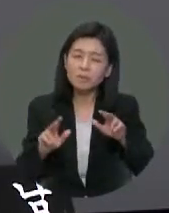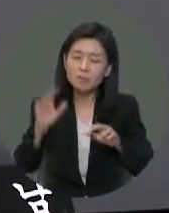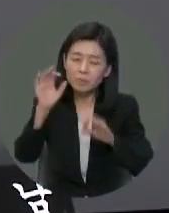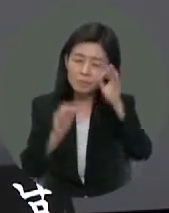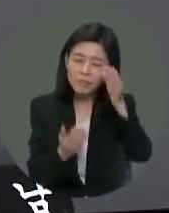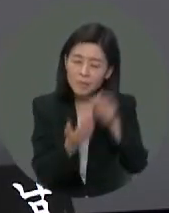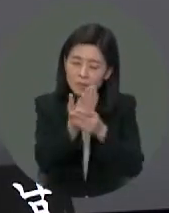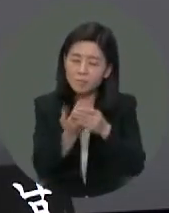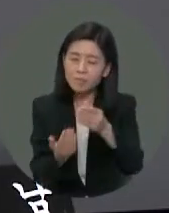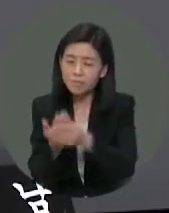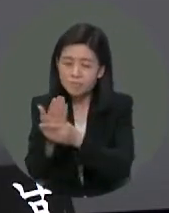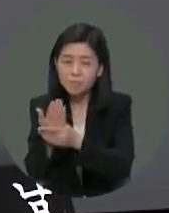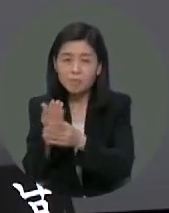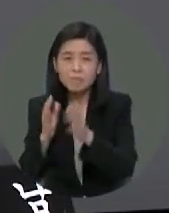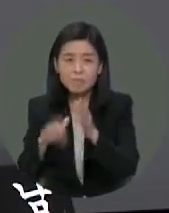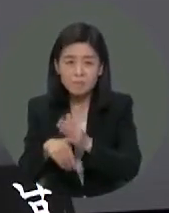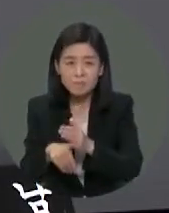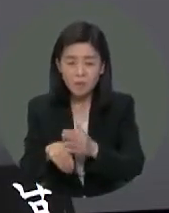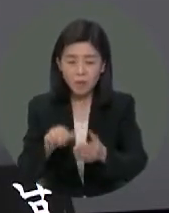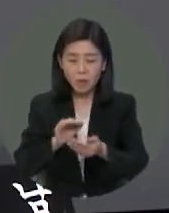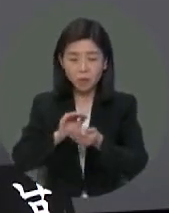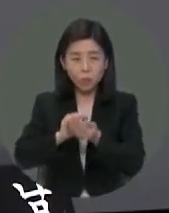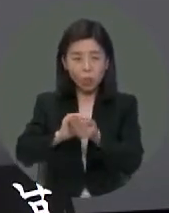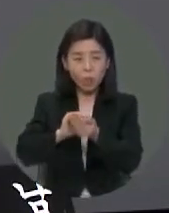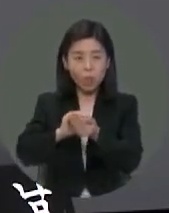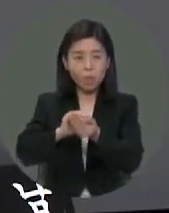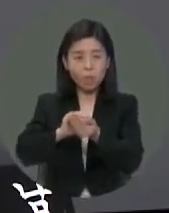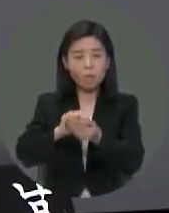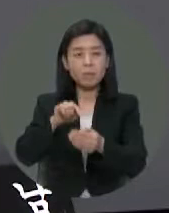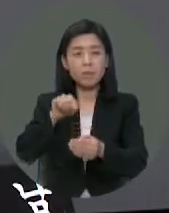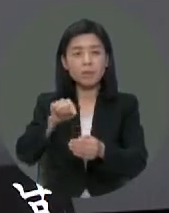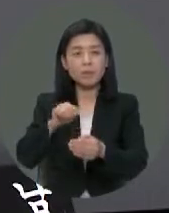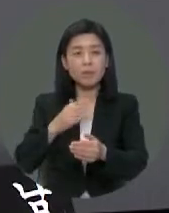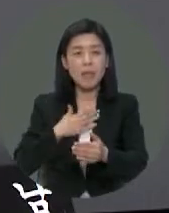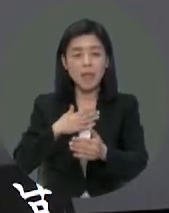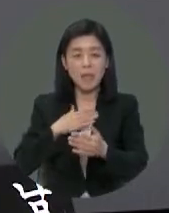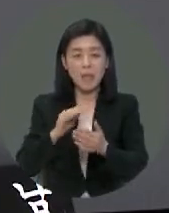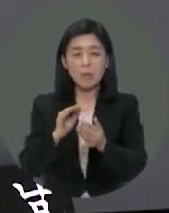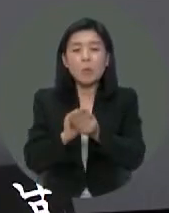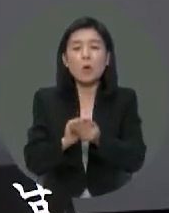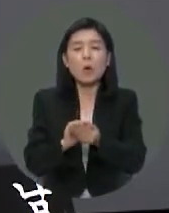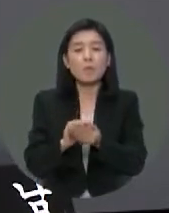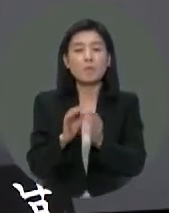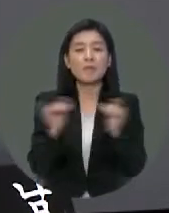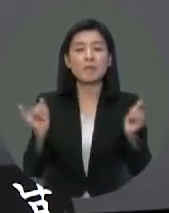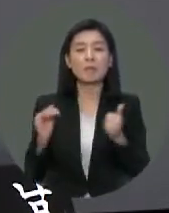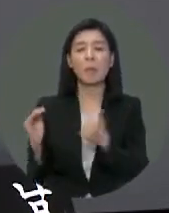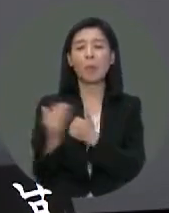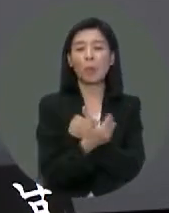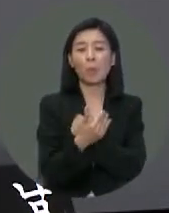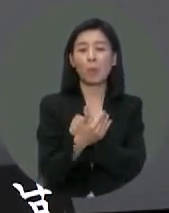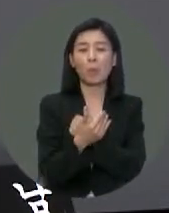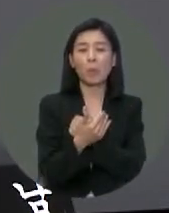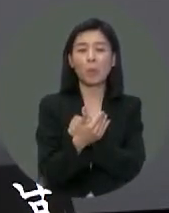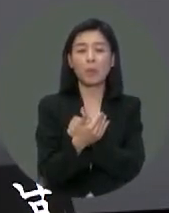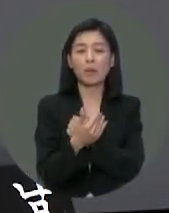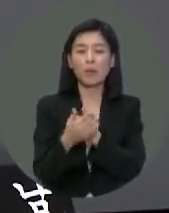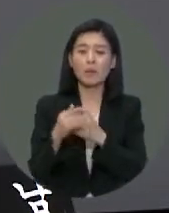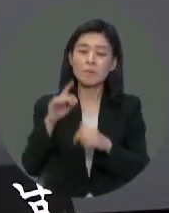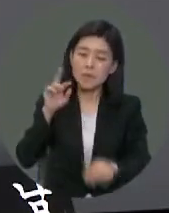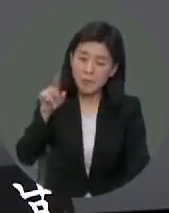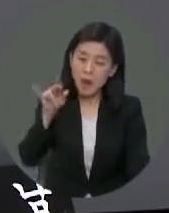재식구 봐주기식 감사를 하지 않느냐 이제 이런 외부의 시각도 있어요 이런 비판도 읽고 있는데